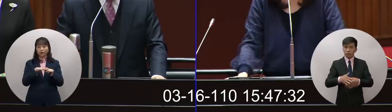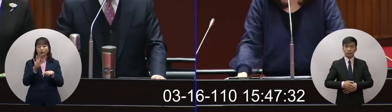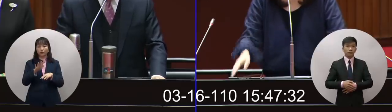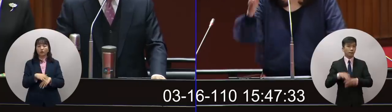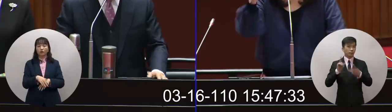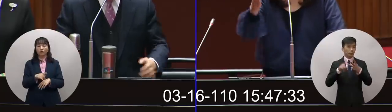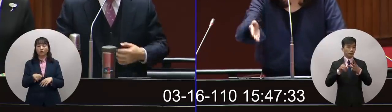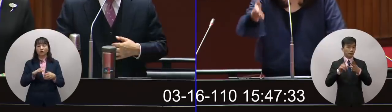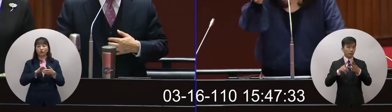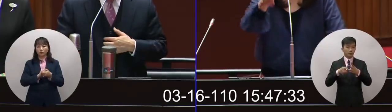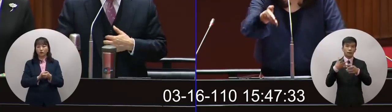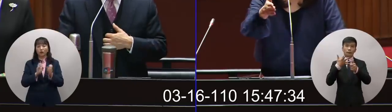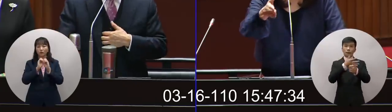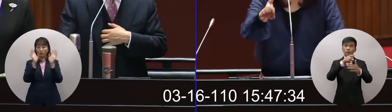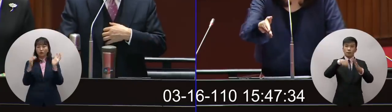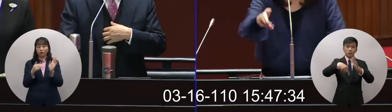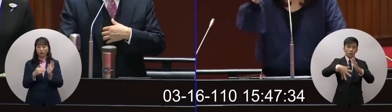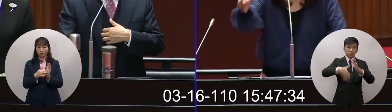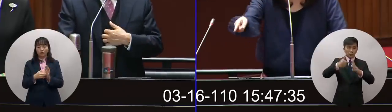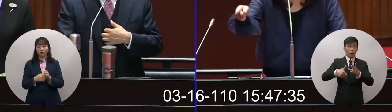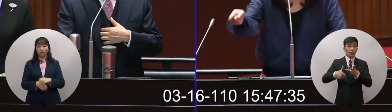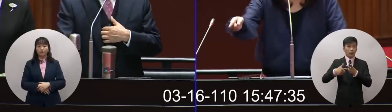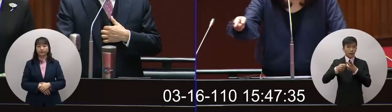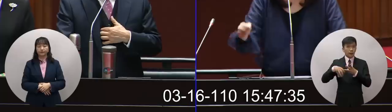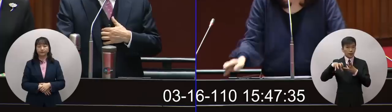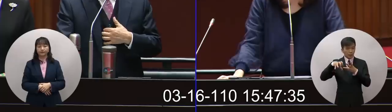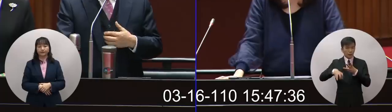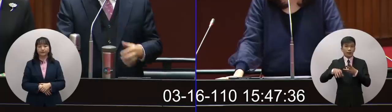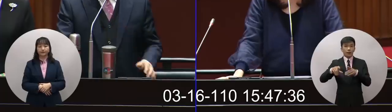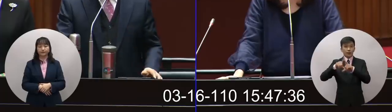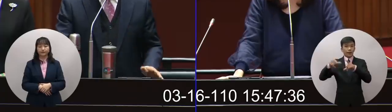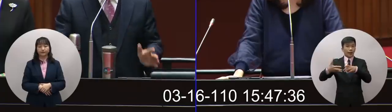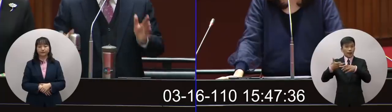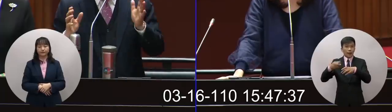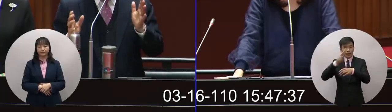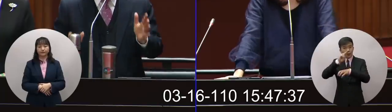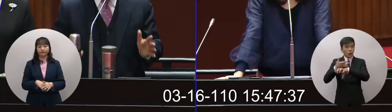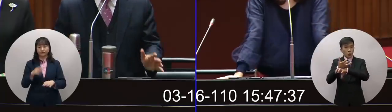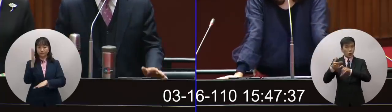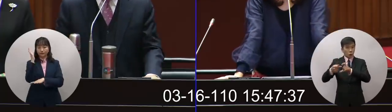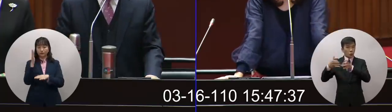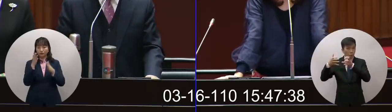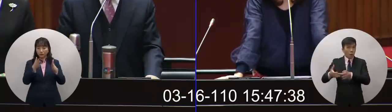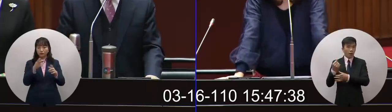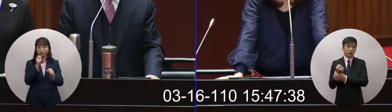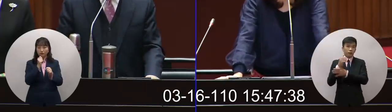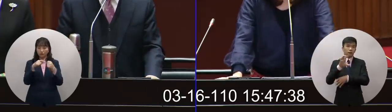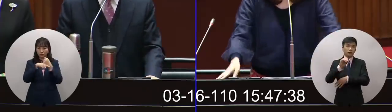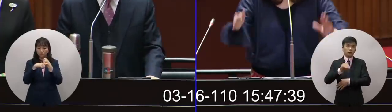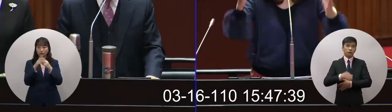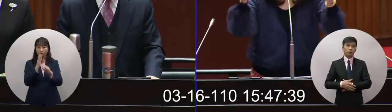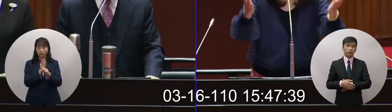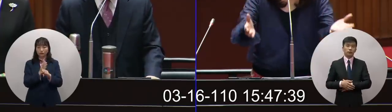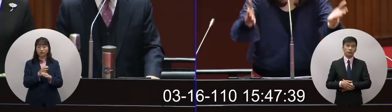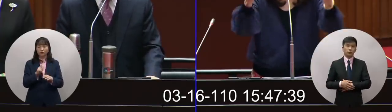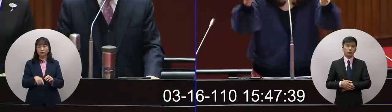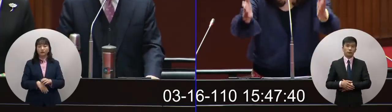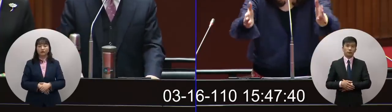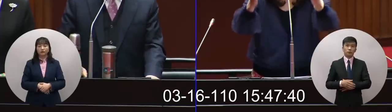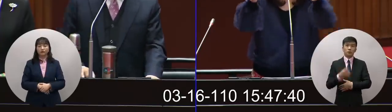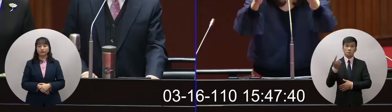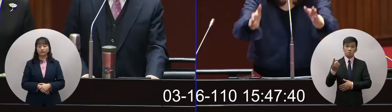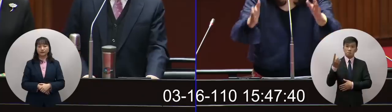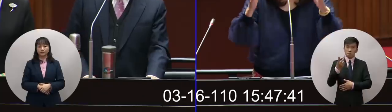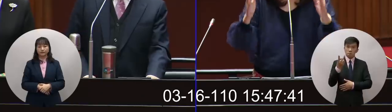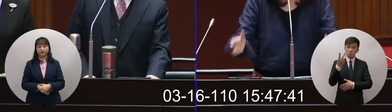院长，你支持三阶站盖在大潭藻礁区吗？ 这个政府正在进行。 好，那这三个都跟